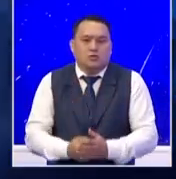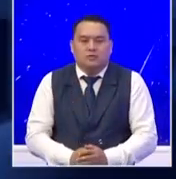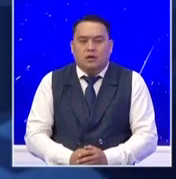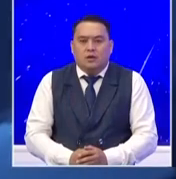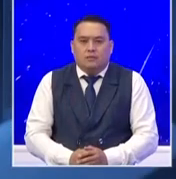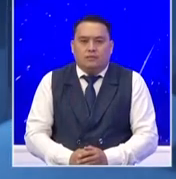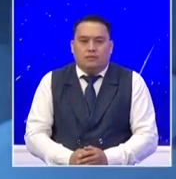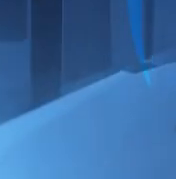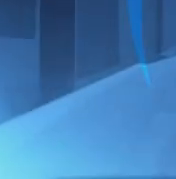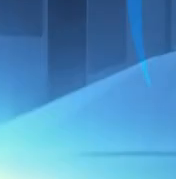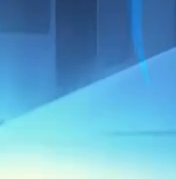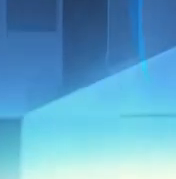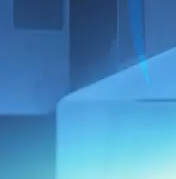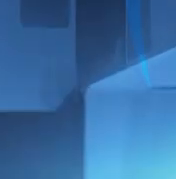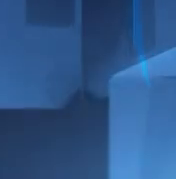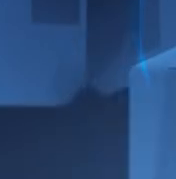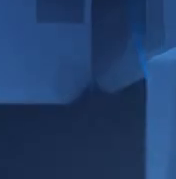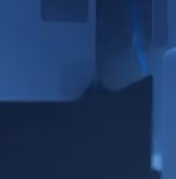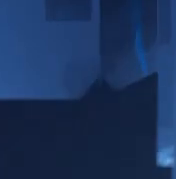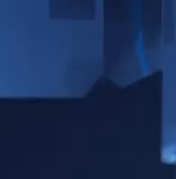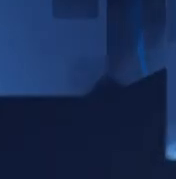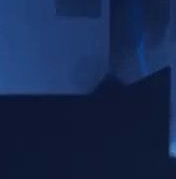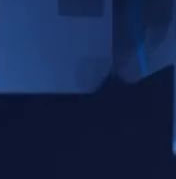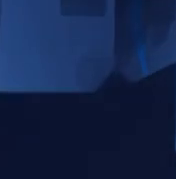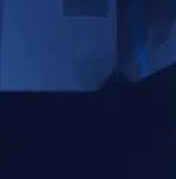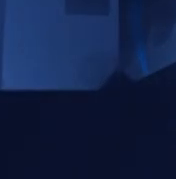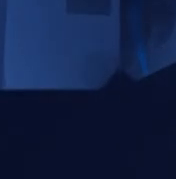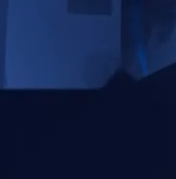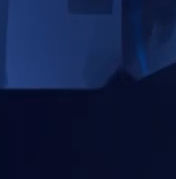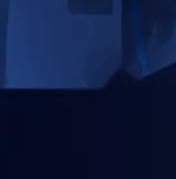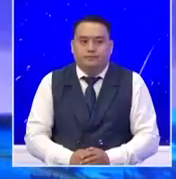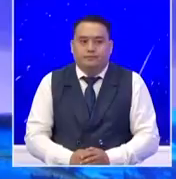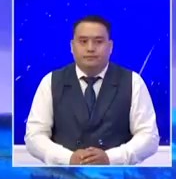Анитов, Корманжан Касымжанулы, Аманжол Жанкешев, телеканал ЖТСУ.